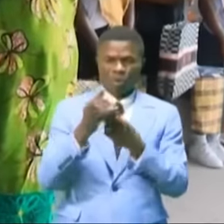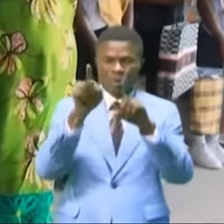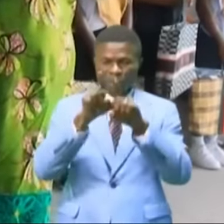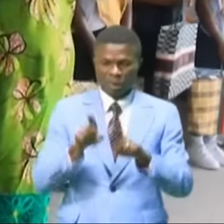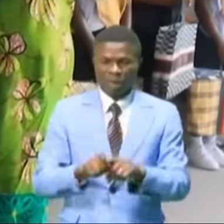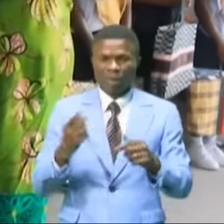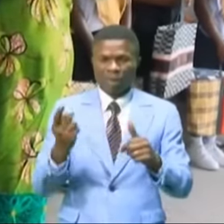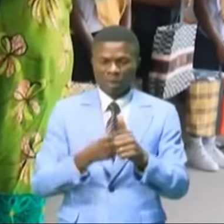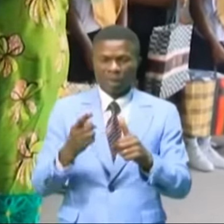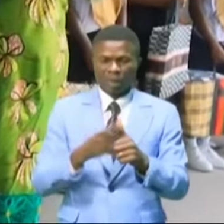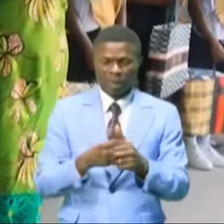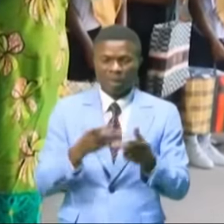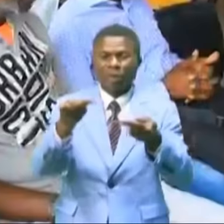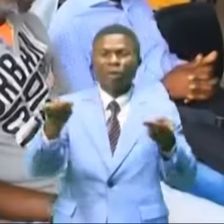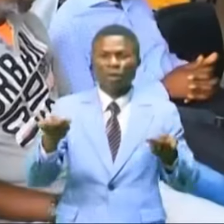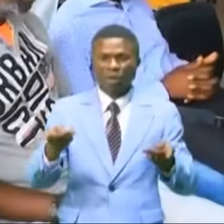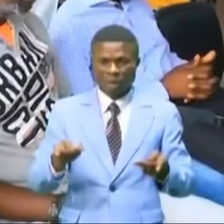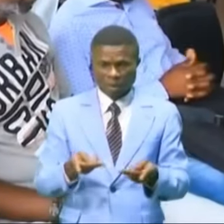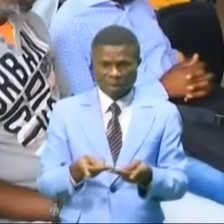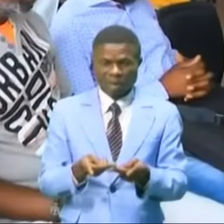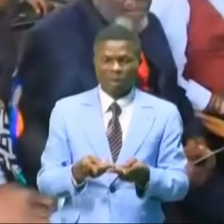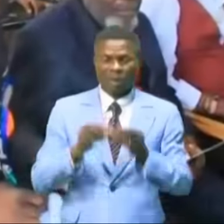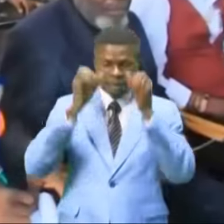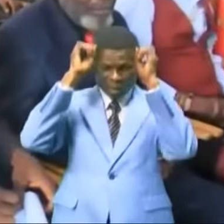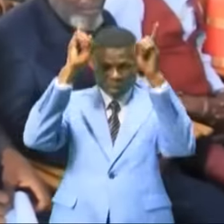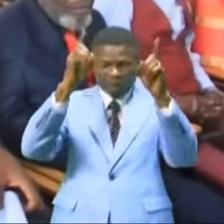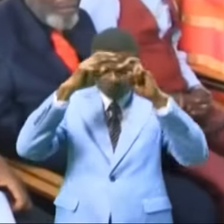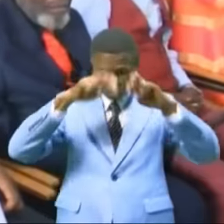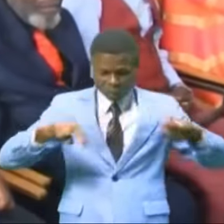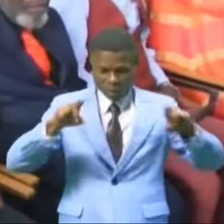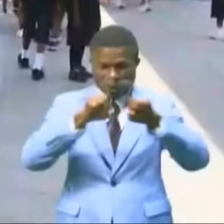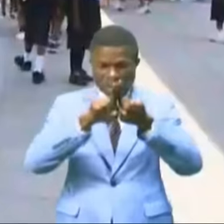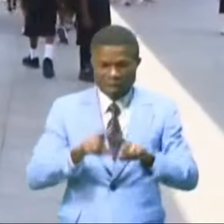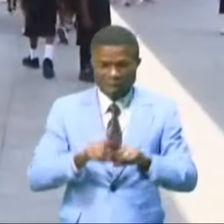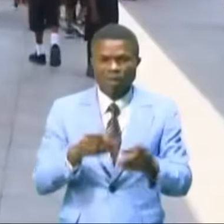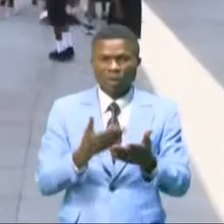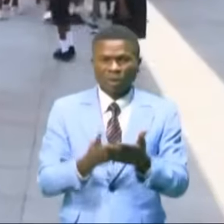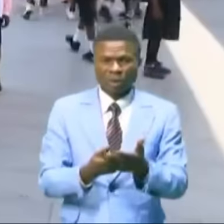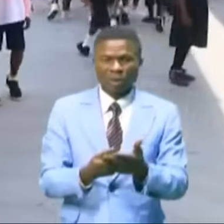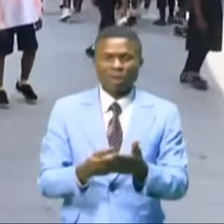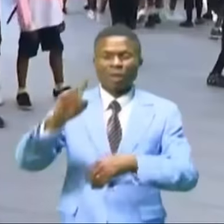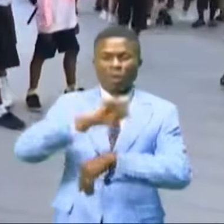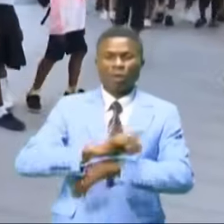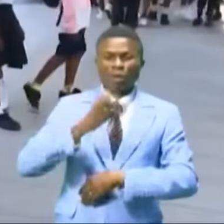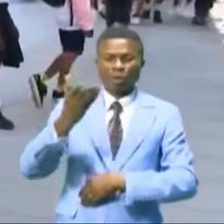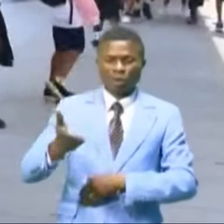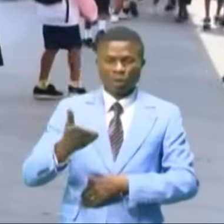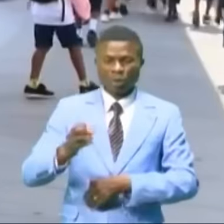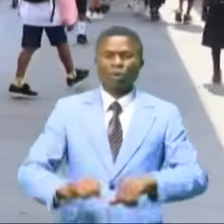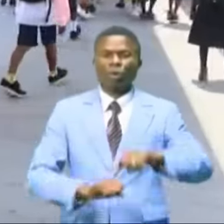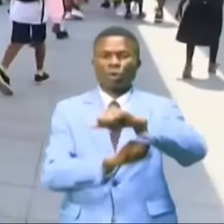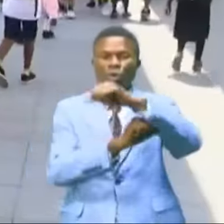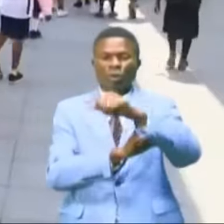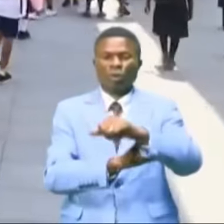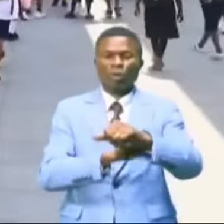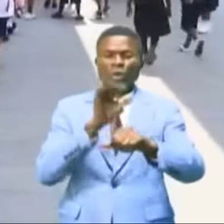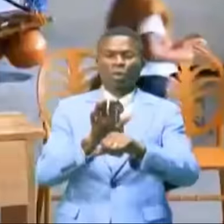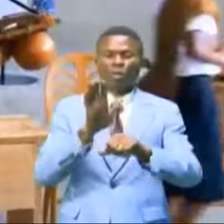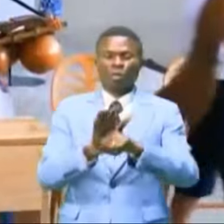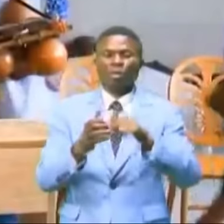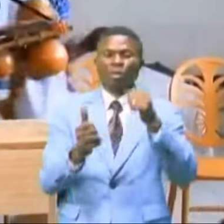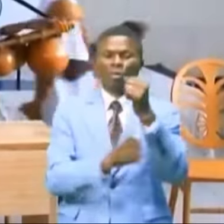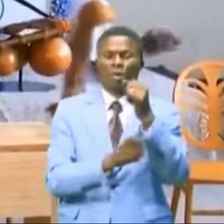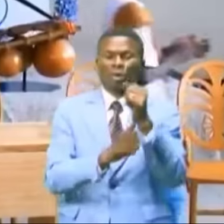surtout, c'est le lieu pour l'éducation, la recherche et l'enseignement. La journée était appuyée d'une porte ouverte au